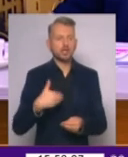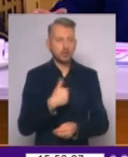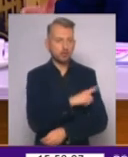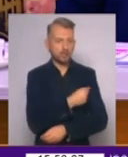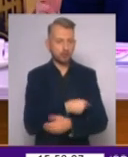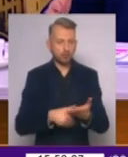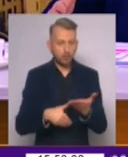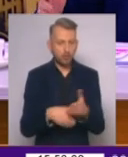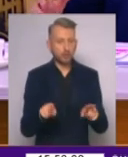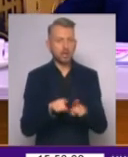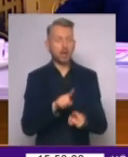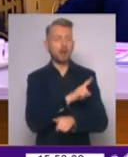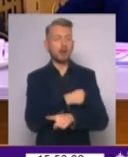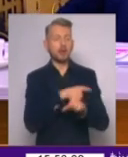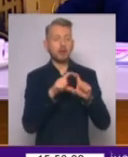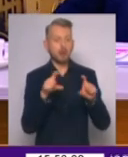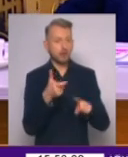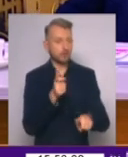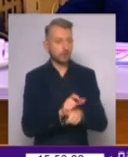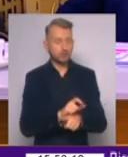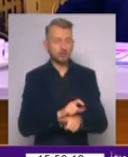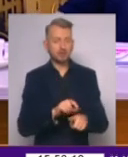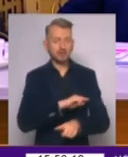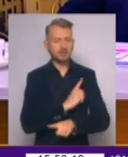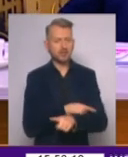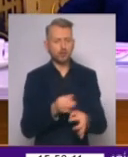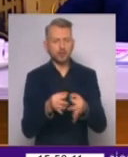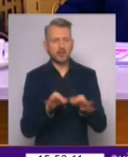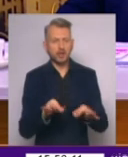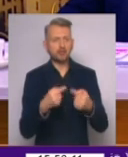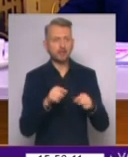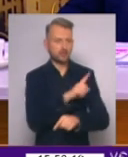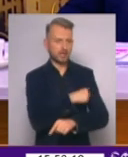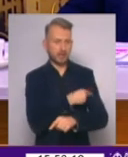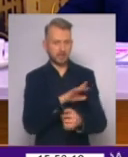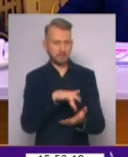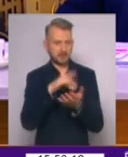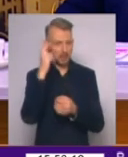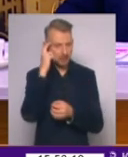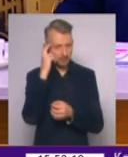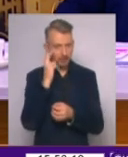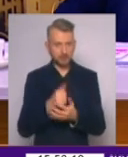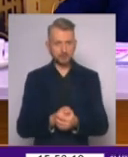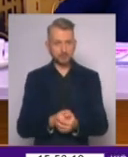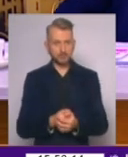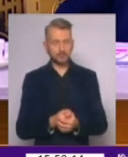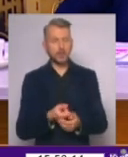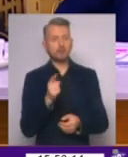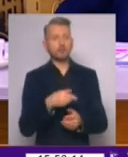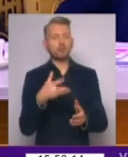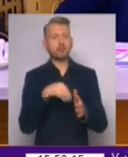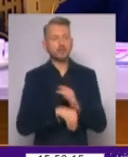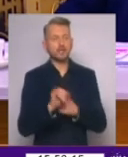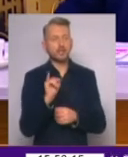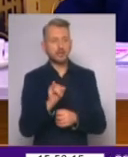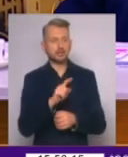Звичайно, така лікарня дуже сильно розвантажить інші лікарні міста Києва, бо в тому якраз числі в тому числі і